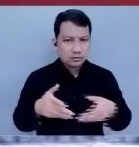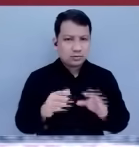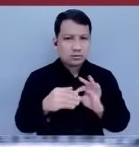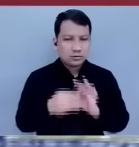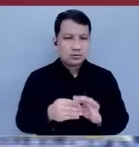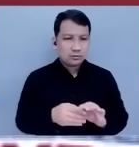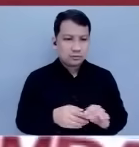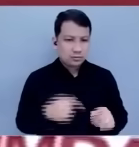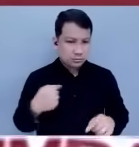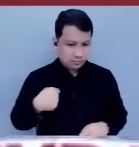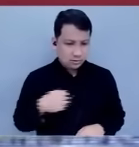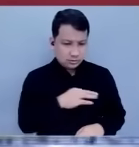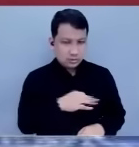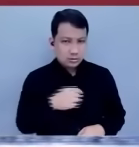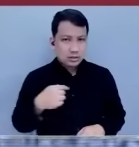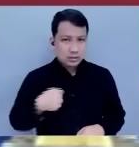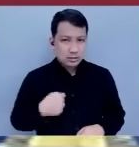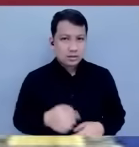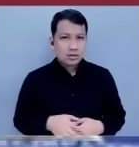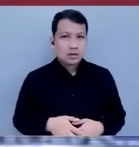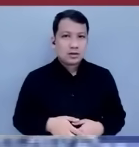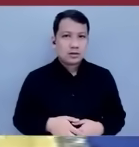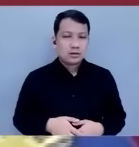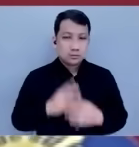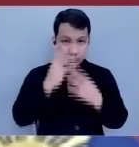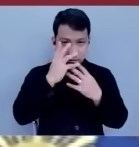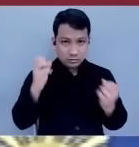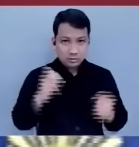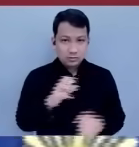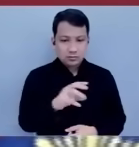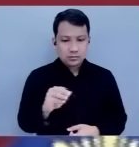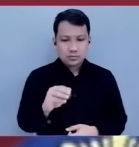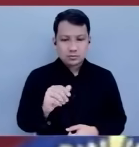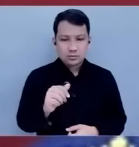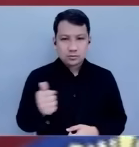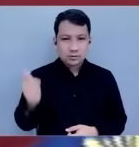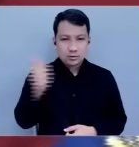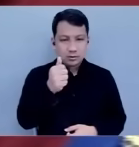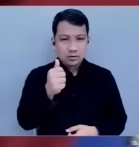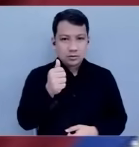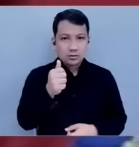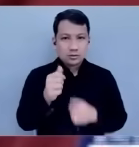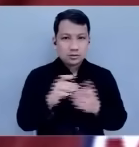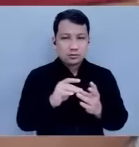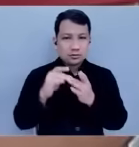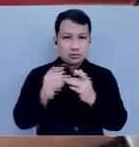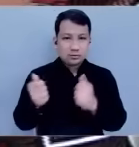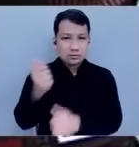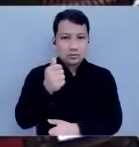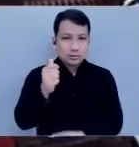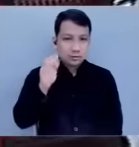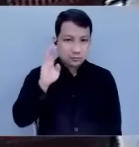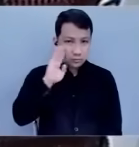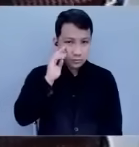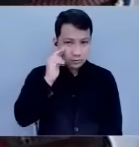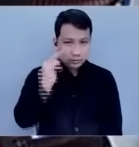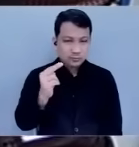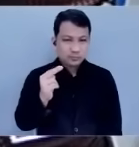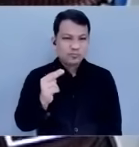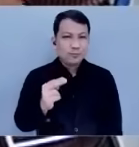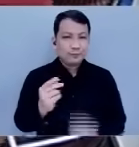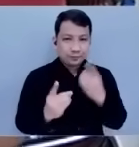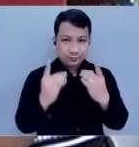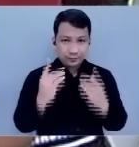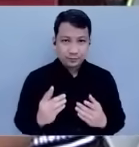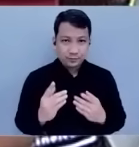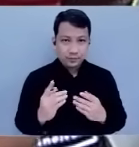Tao mo yan. Ganito na lang ang galit ni MMDA Task Force Special Operations Head Bong Nebrija sa motoristang muntik sagasaan